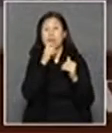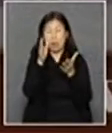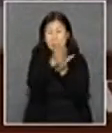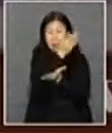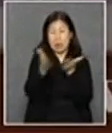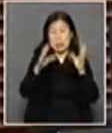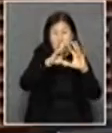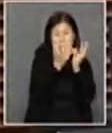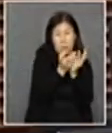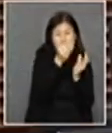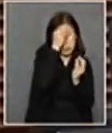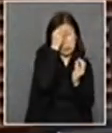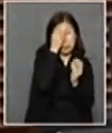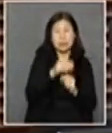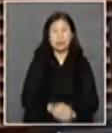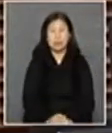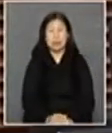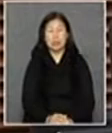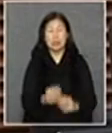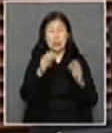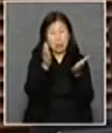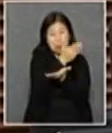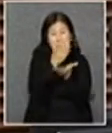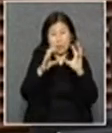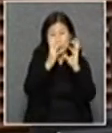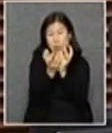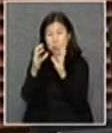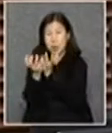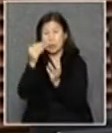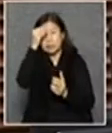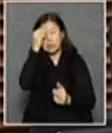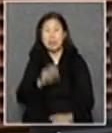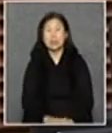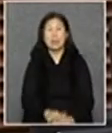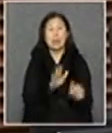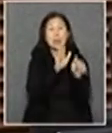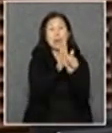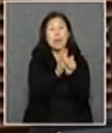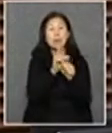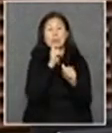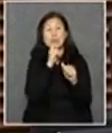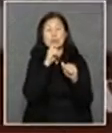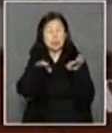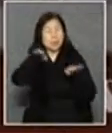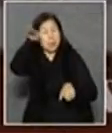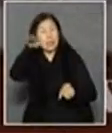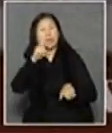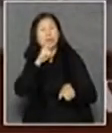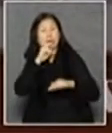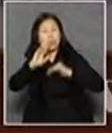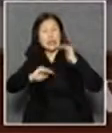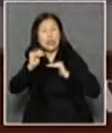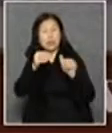習。這個情況是這樣的，為何分組呢？分組就只是遷就一些不同程度的同學去教